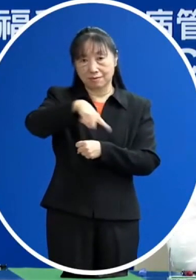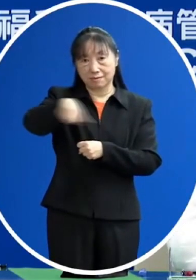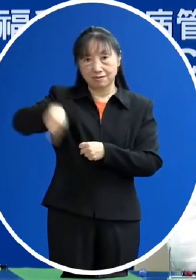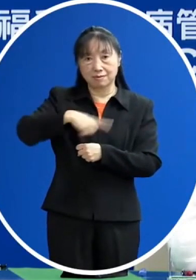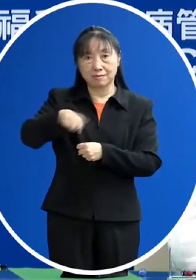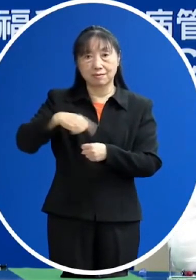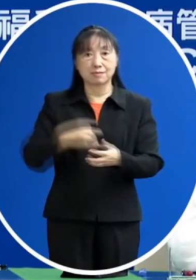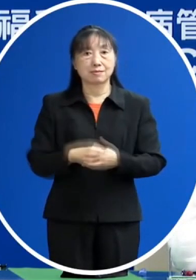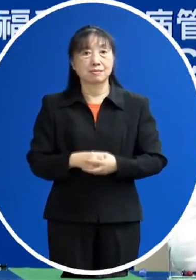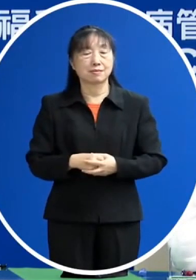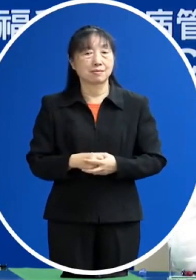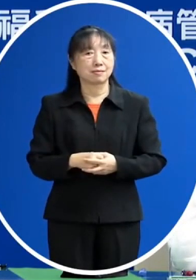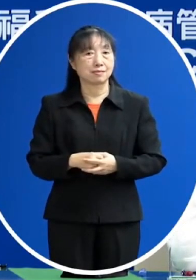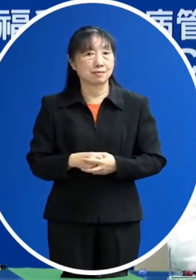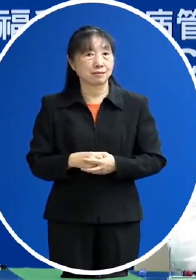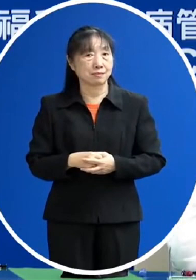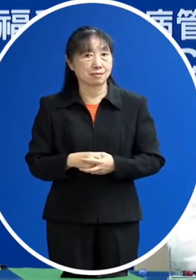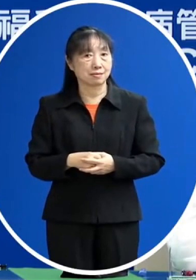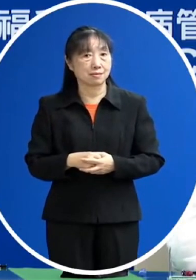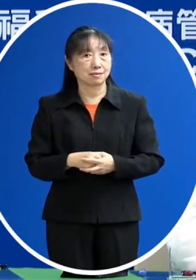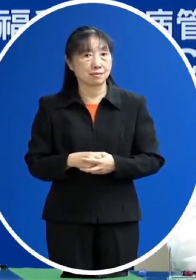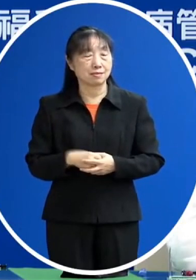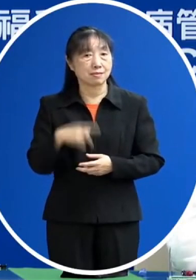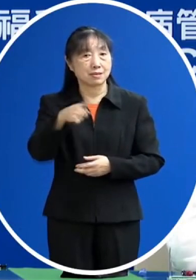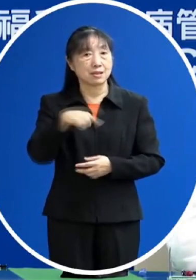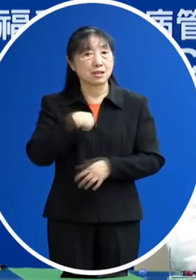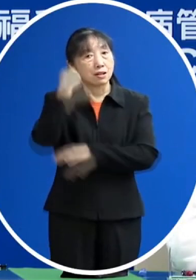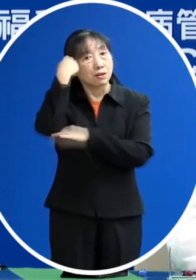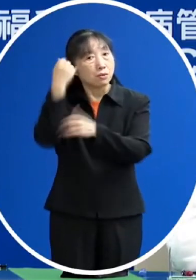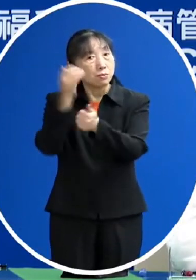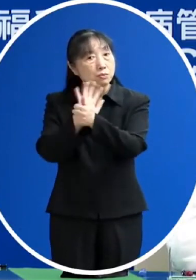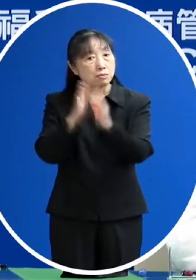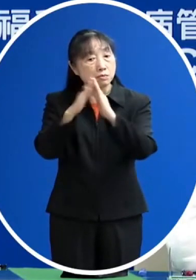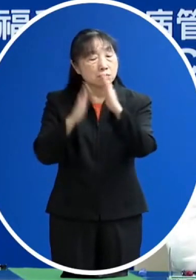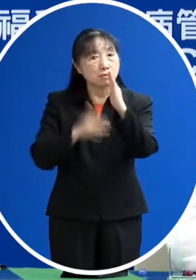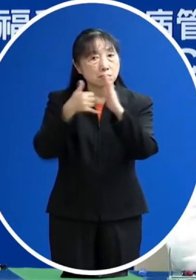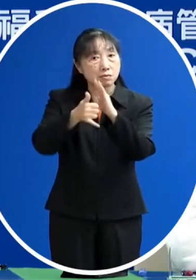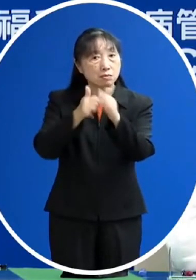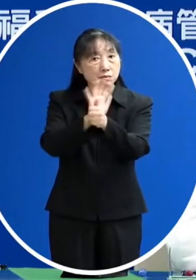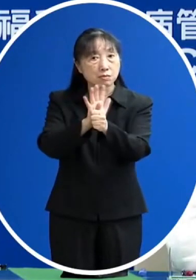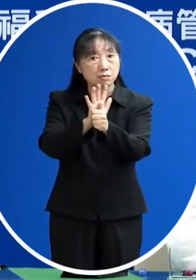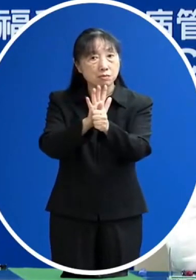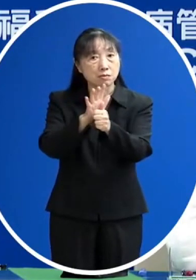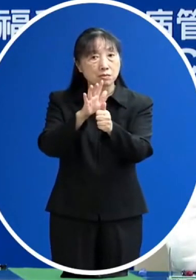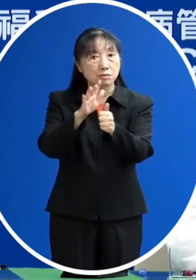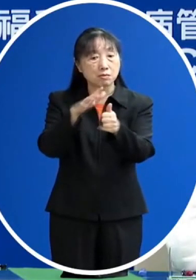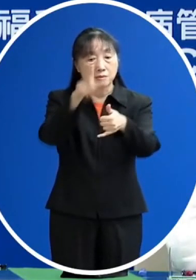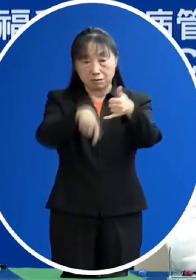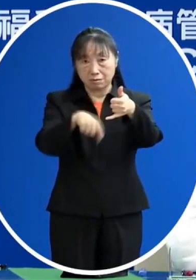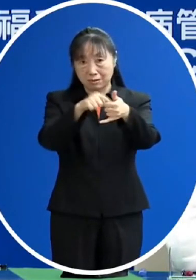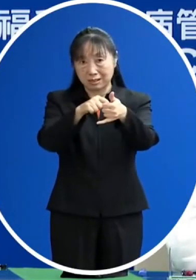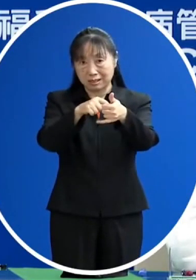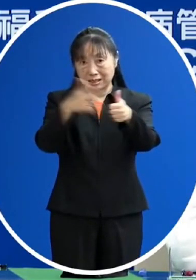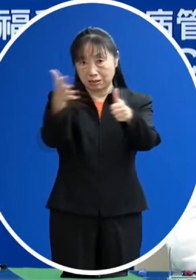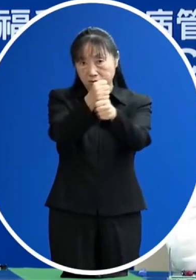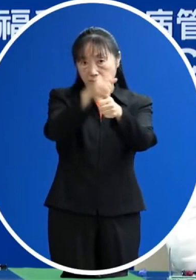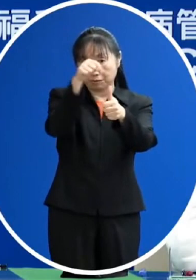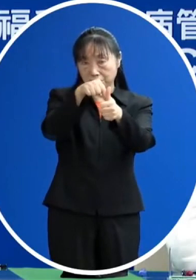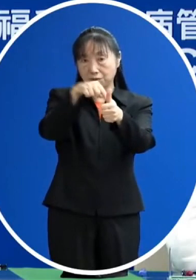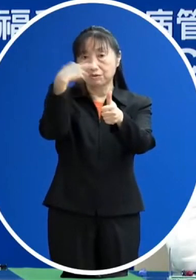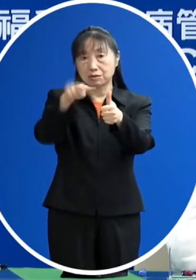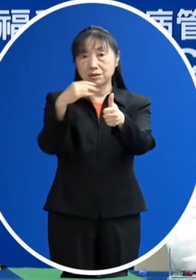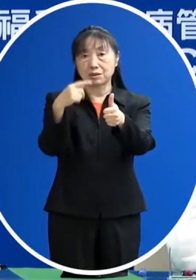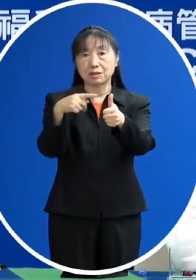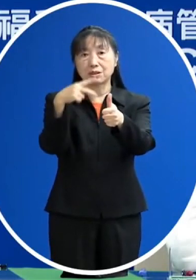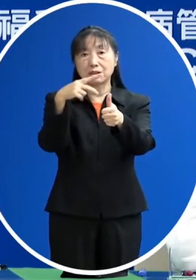大家也记得，大概就是从这个居服务员为核心，好，那一个人他先生来给他，那他也传给他